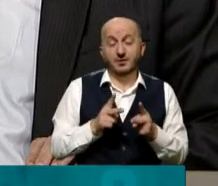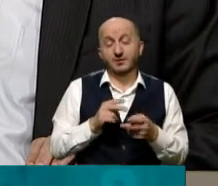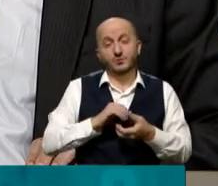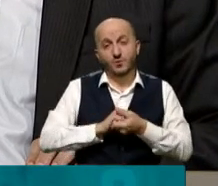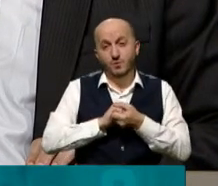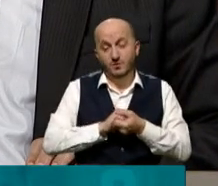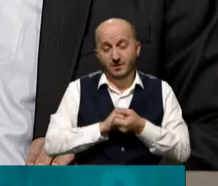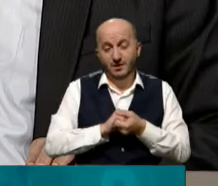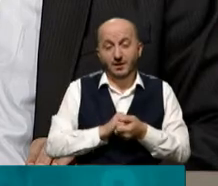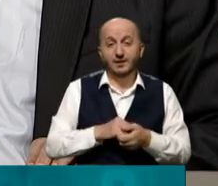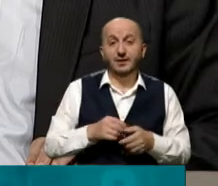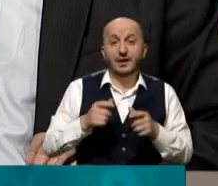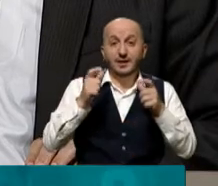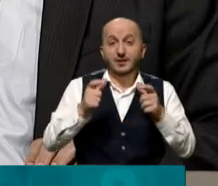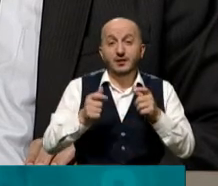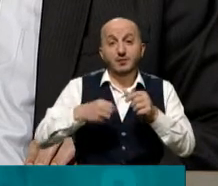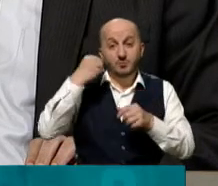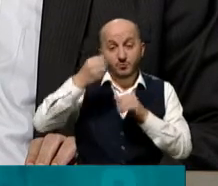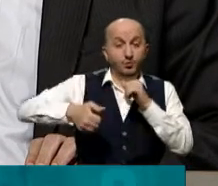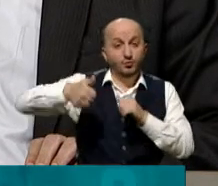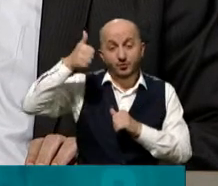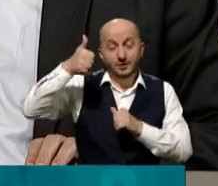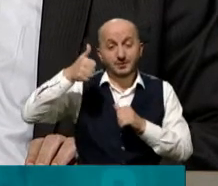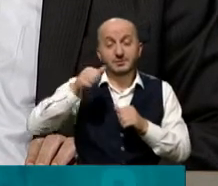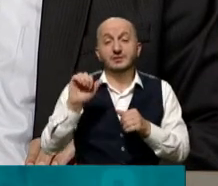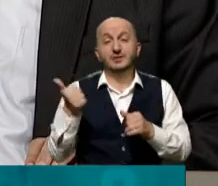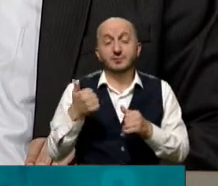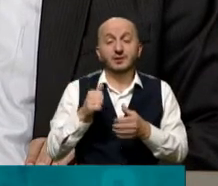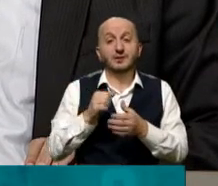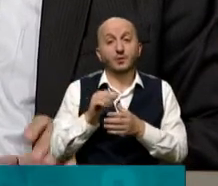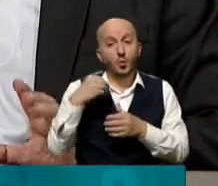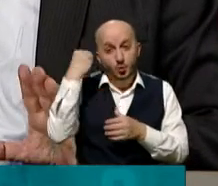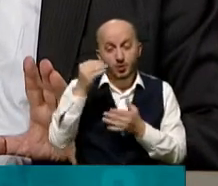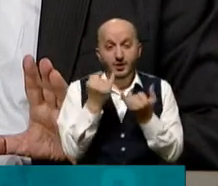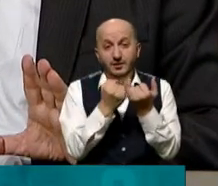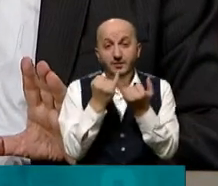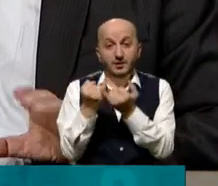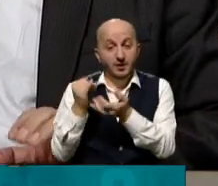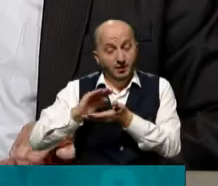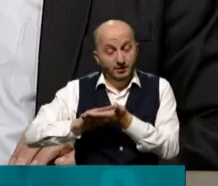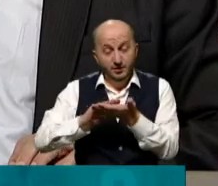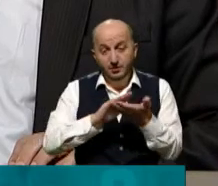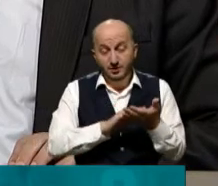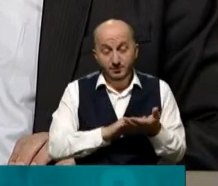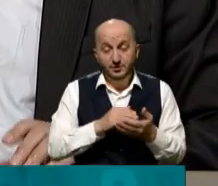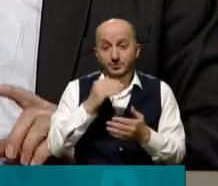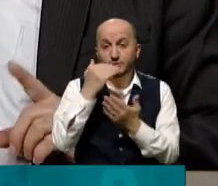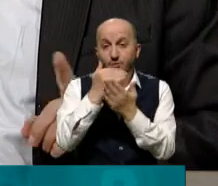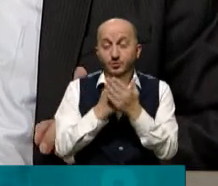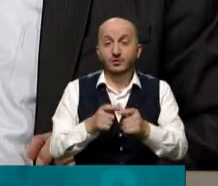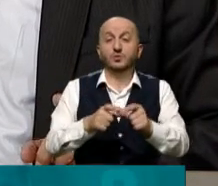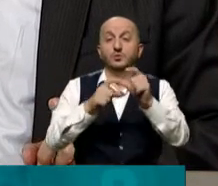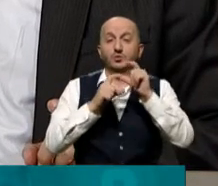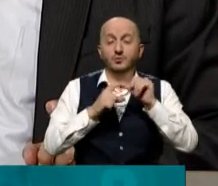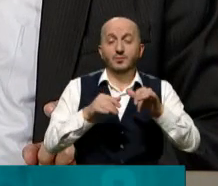dostlar, il müftülerimiz, ilçe müftülerimiz, kıymetli meslektaşlarımız bu konuları soruyor. Yani biraz da böyle